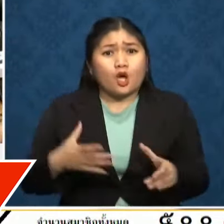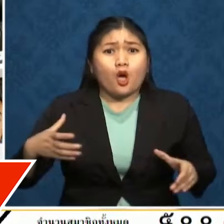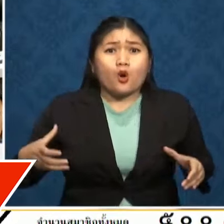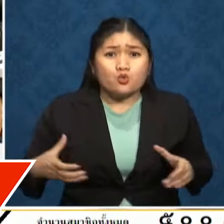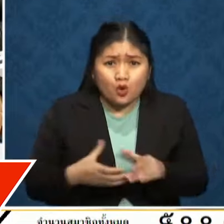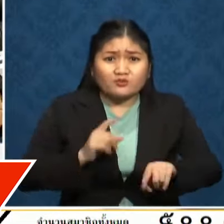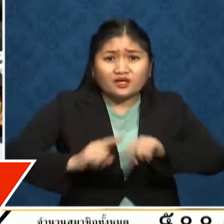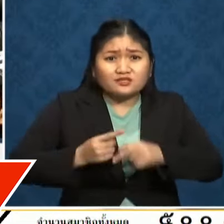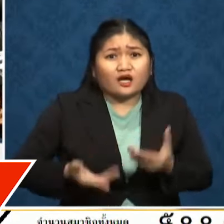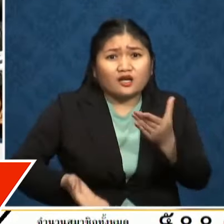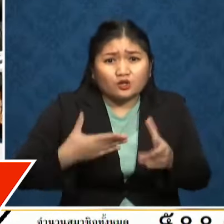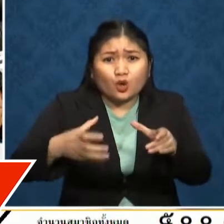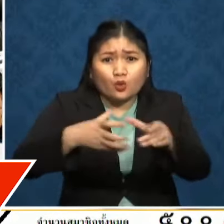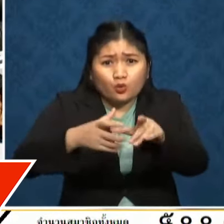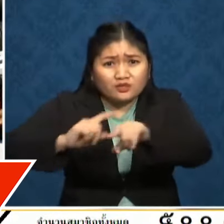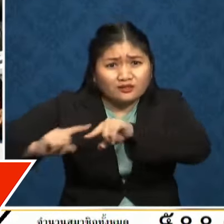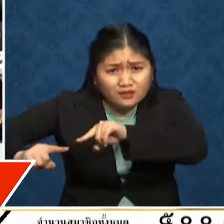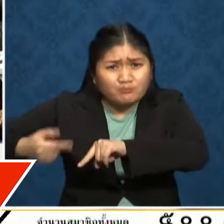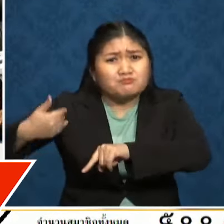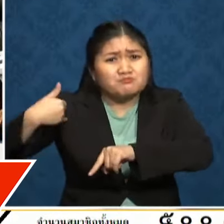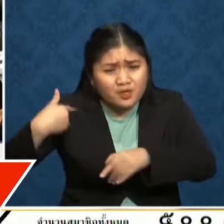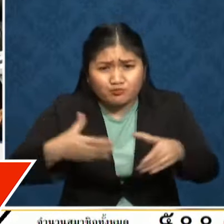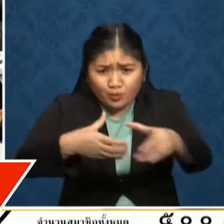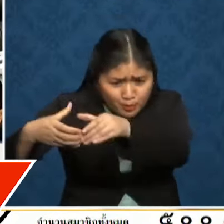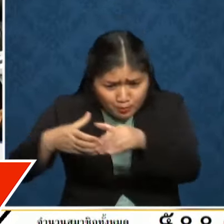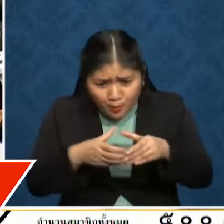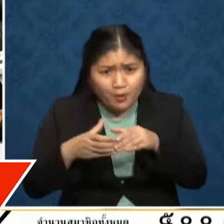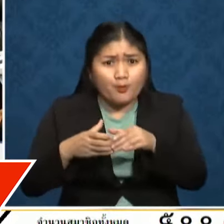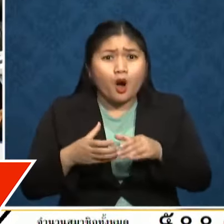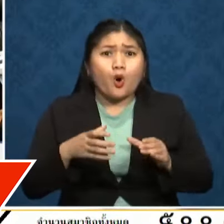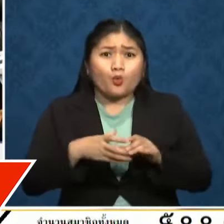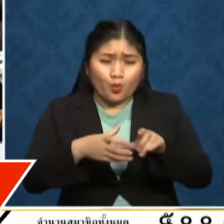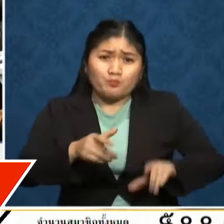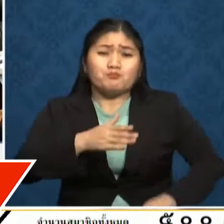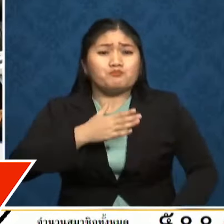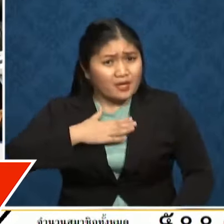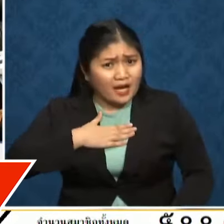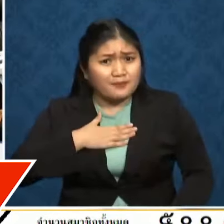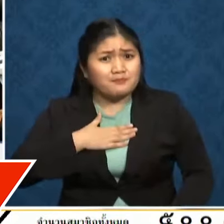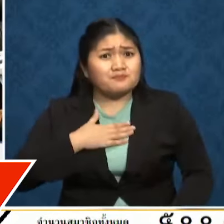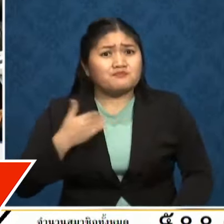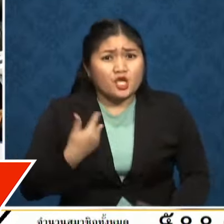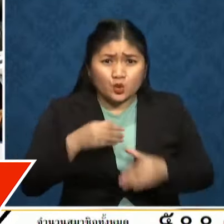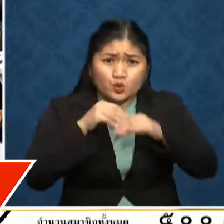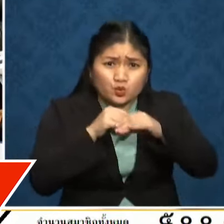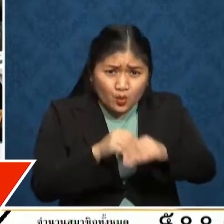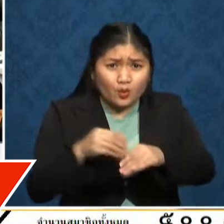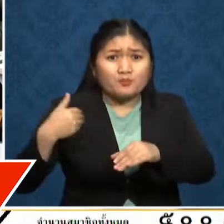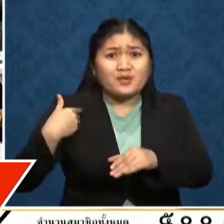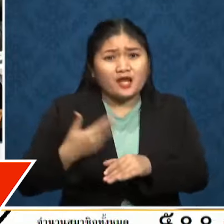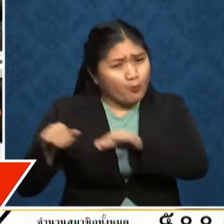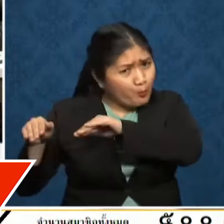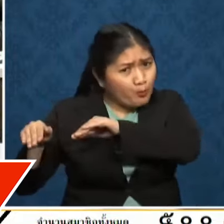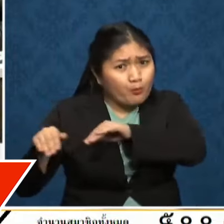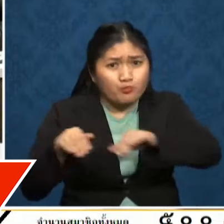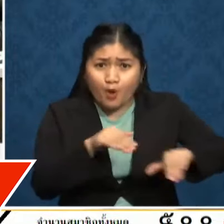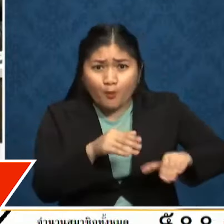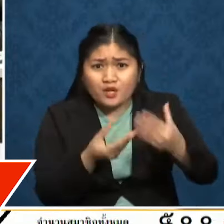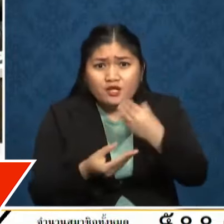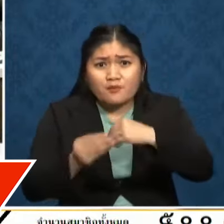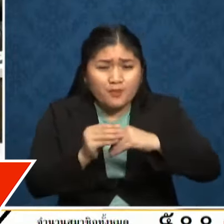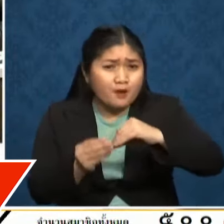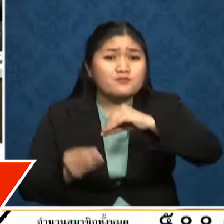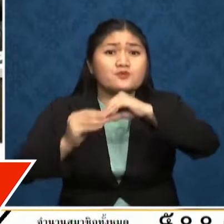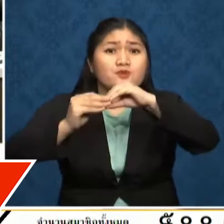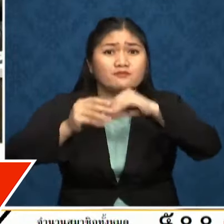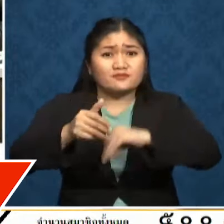่ม Intersect ไม่วาจะเป็กล่ม Don't Binaryบiy พักก้าว Rein ก็มีสสสวนเหรอ และพร้อมที่จะเพิมสัสสวน